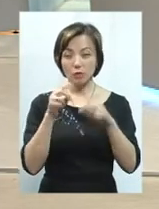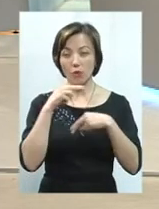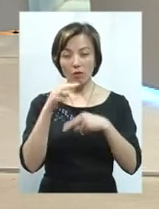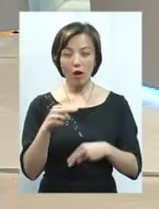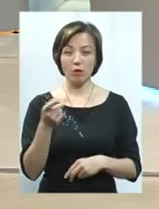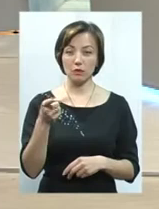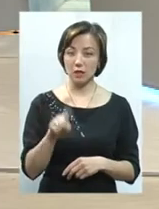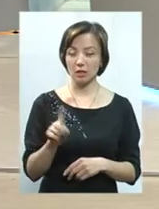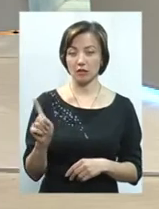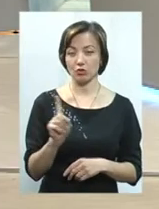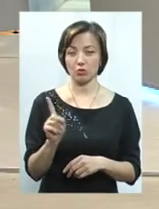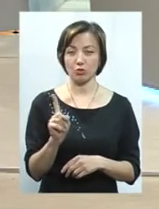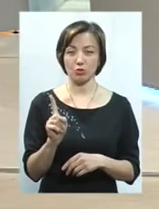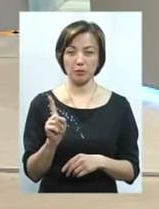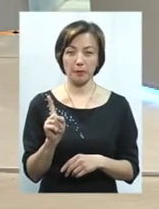на те, що